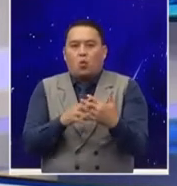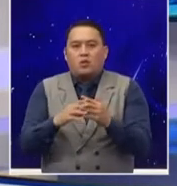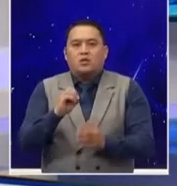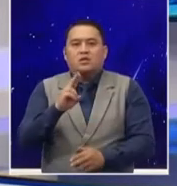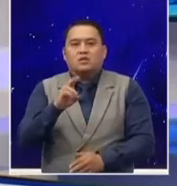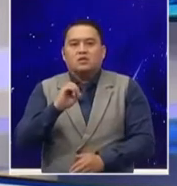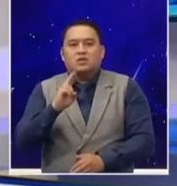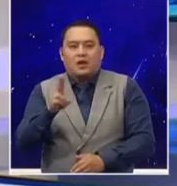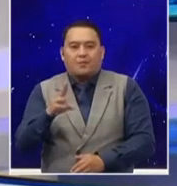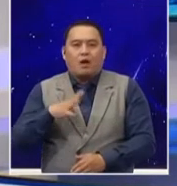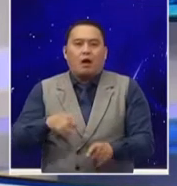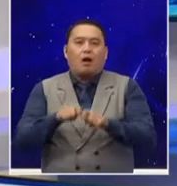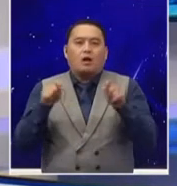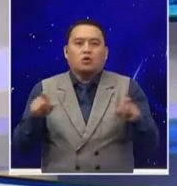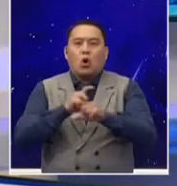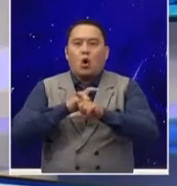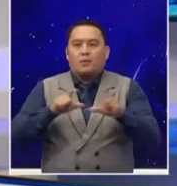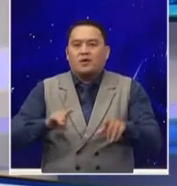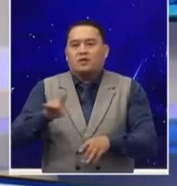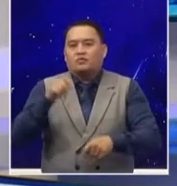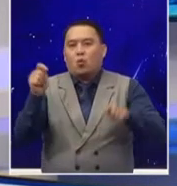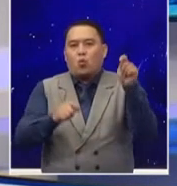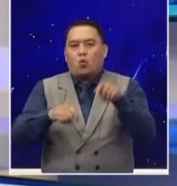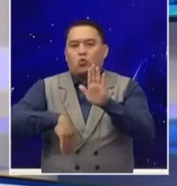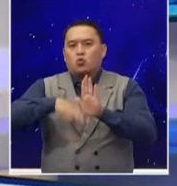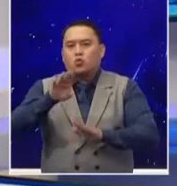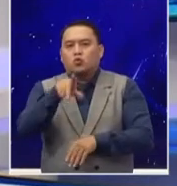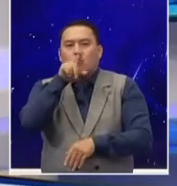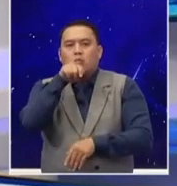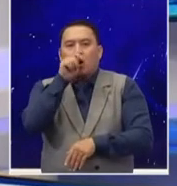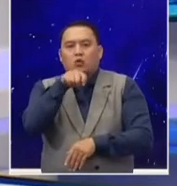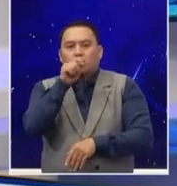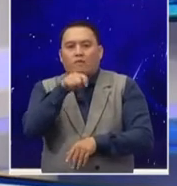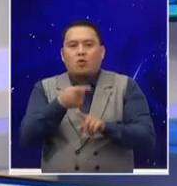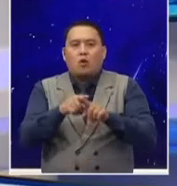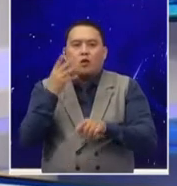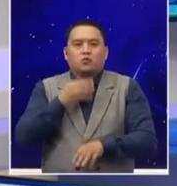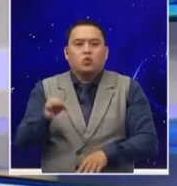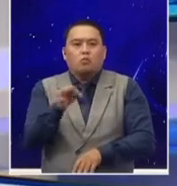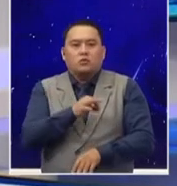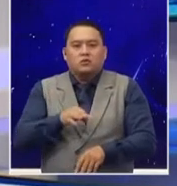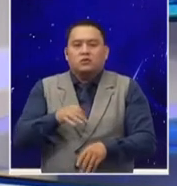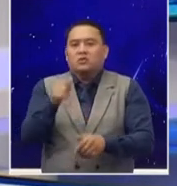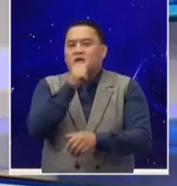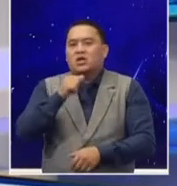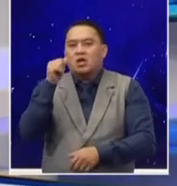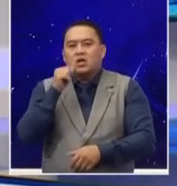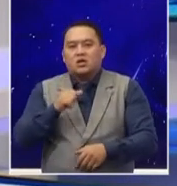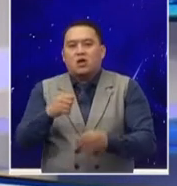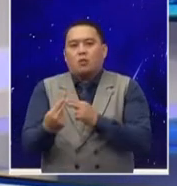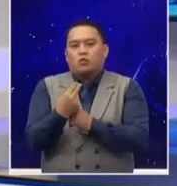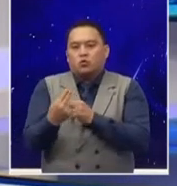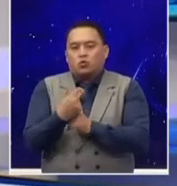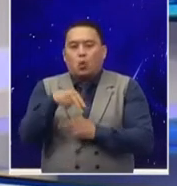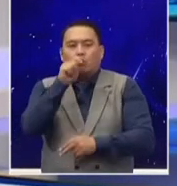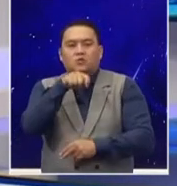города Есик. В честь открытия объекта в регион съехались лучшие беркучи и сокольники ЖТСУ. Они поделились секретами приручения